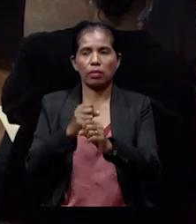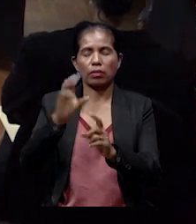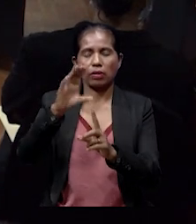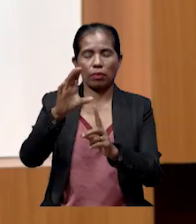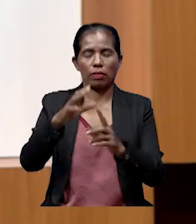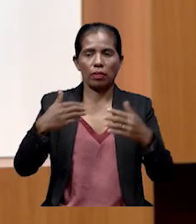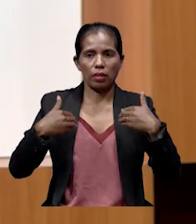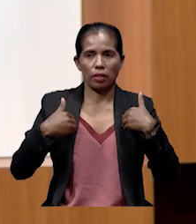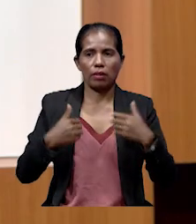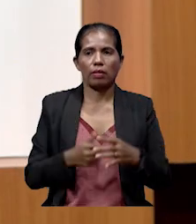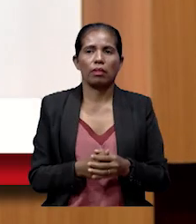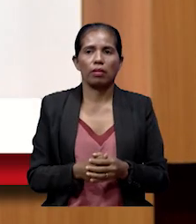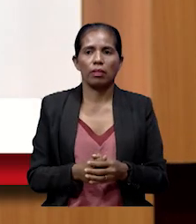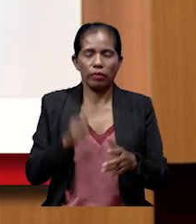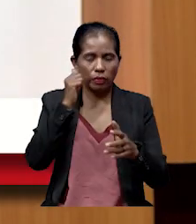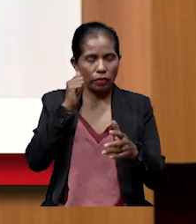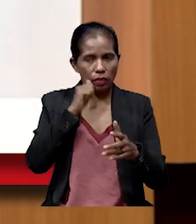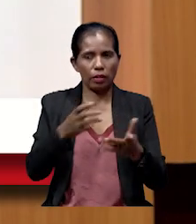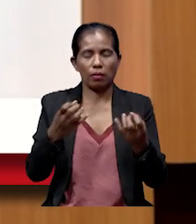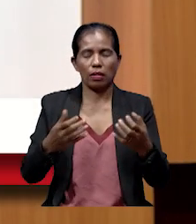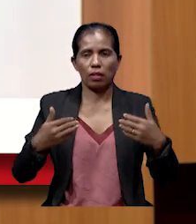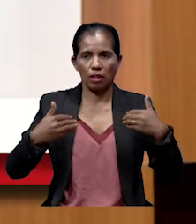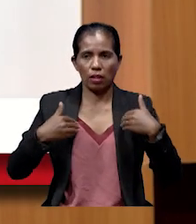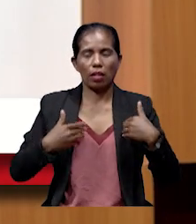iha. Feto barak e ia qualidade